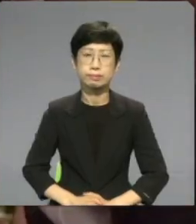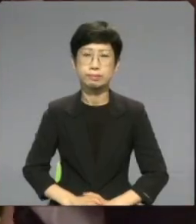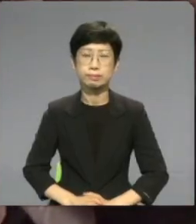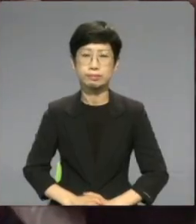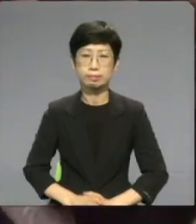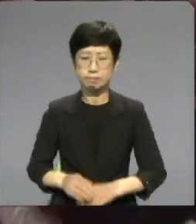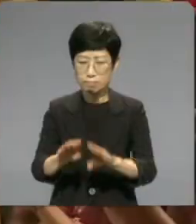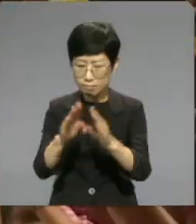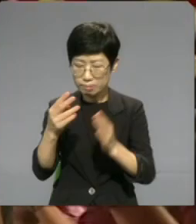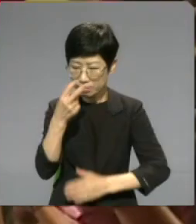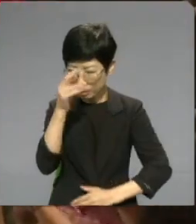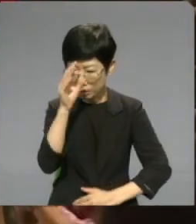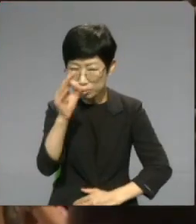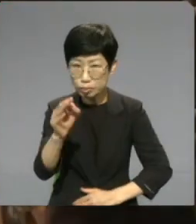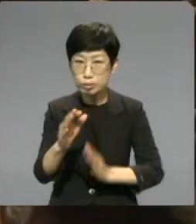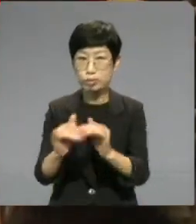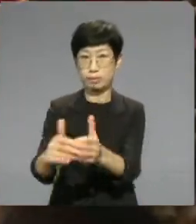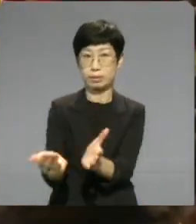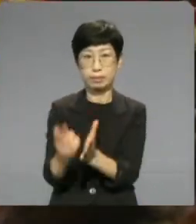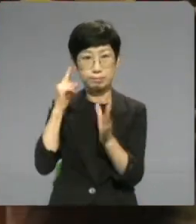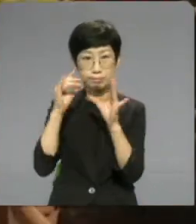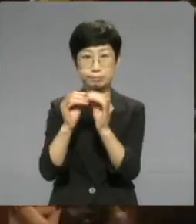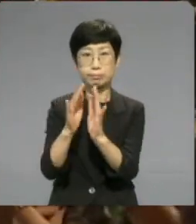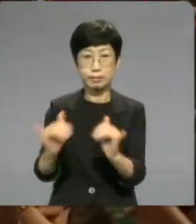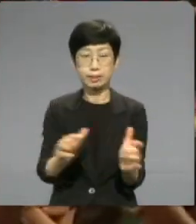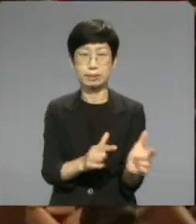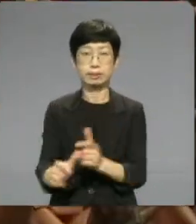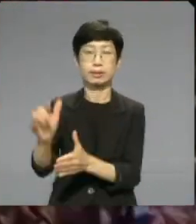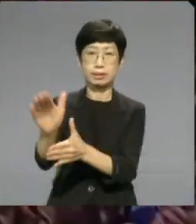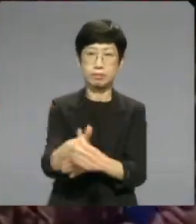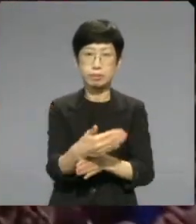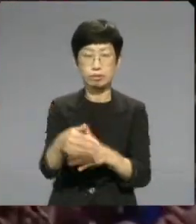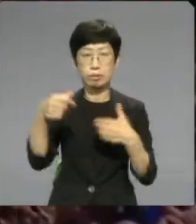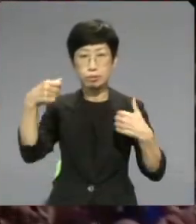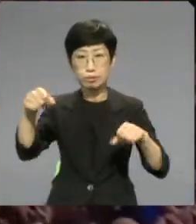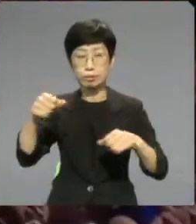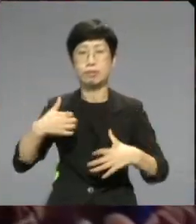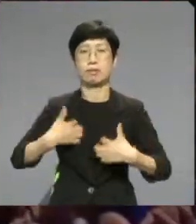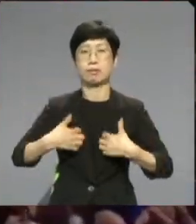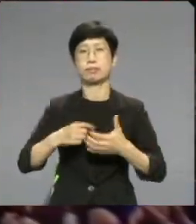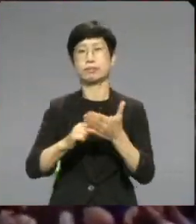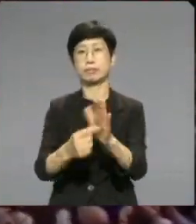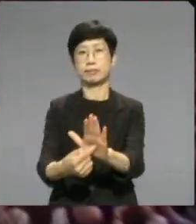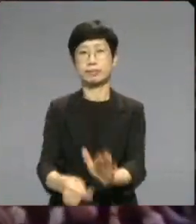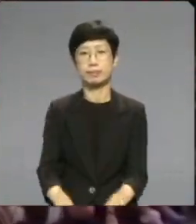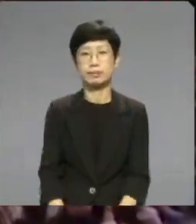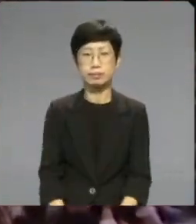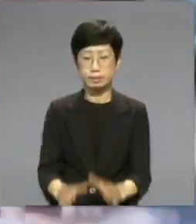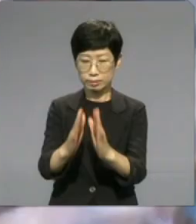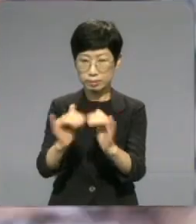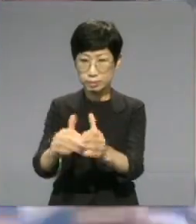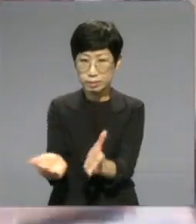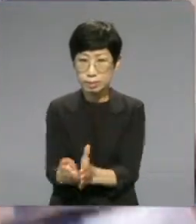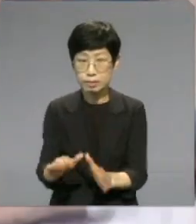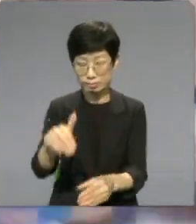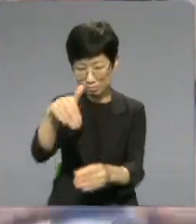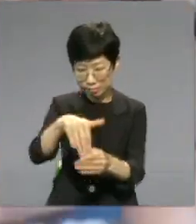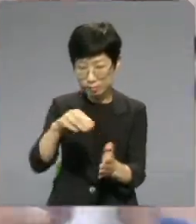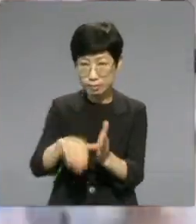개표를 지켜보던 국민당 지지자들이 깃발을 흔들고 춤을 추며 기뻐합니다. 국민당은 이번